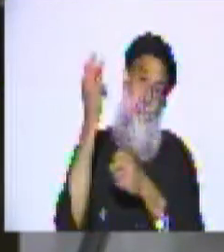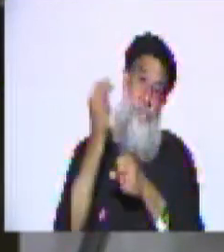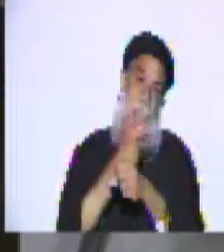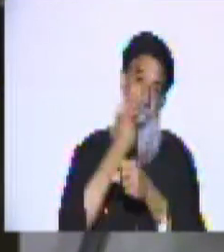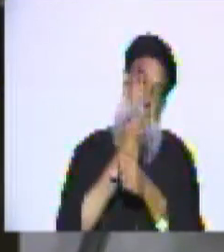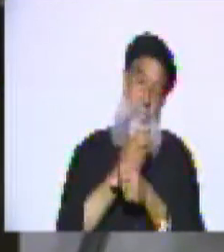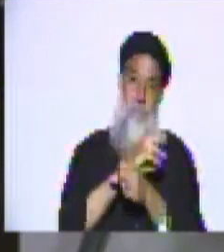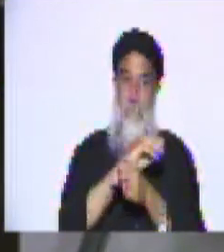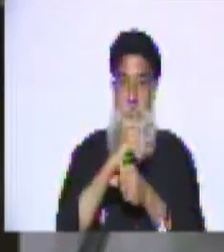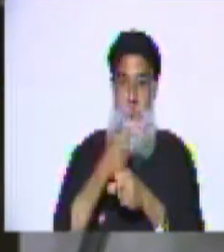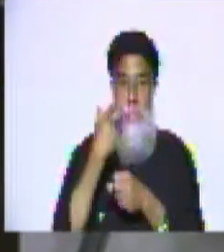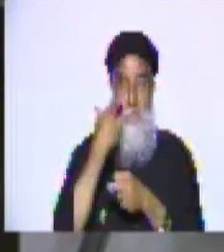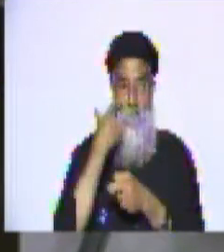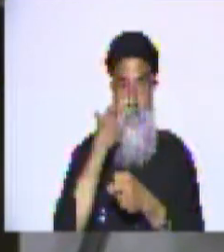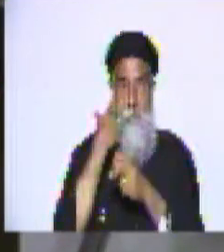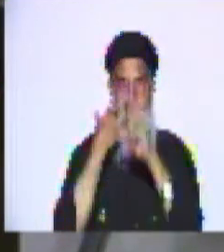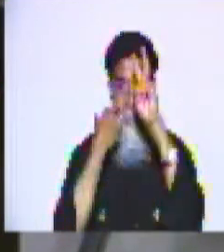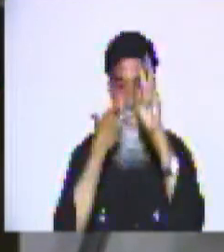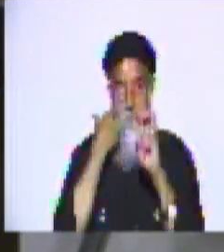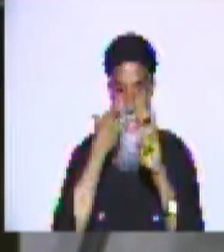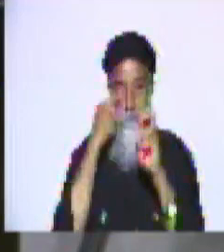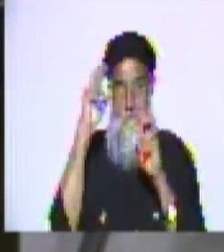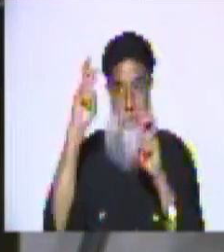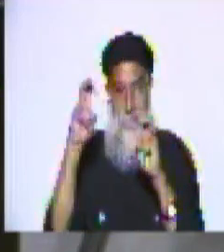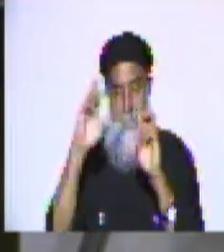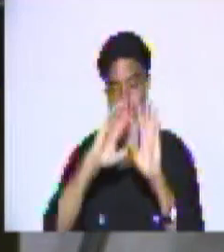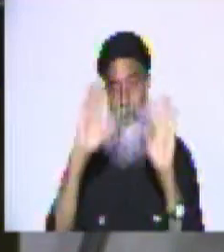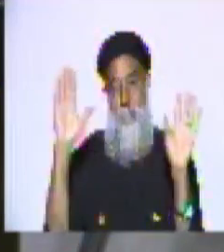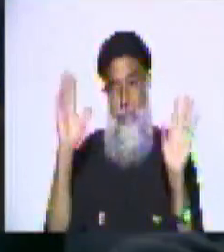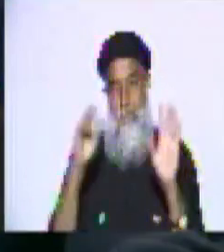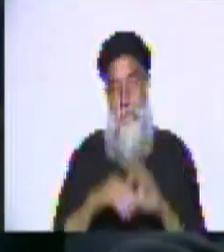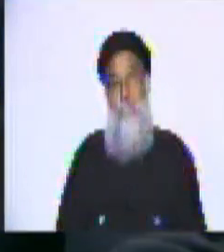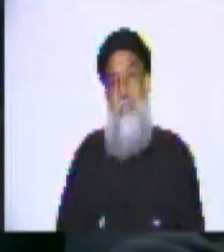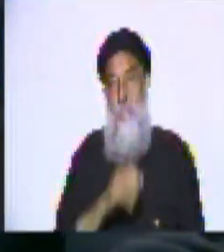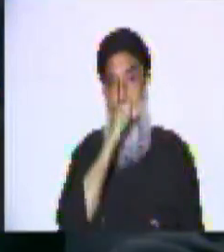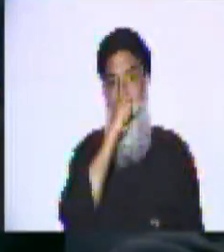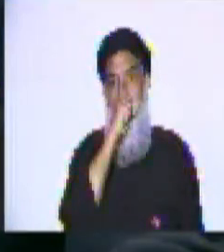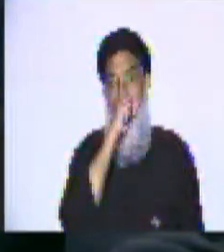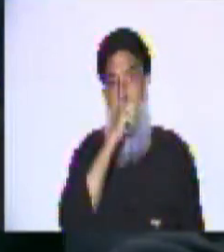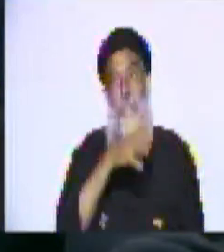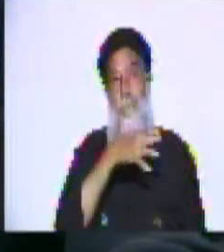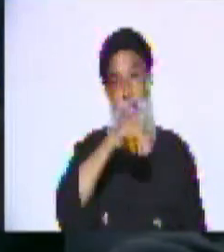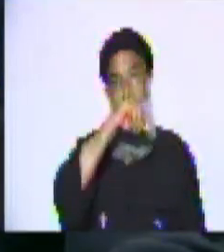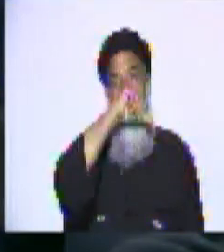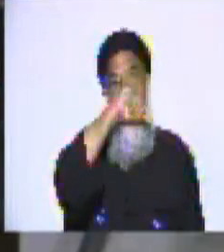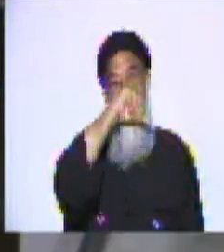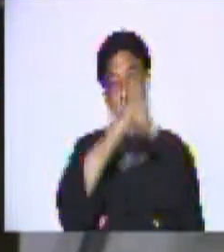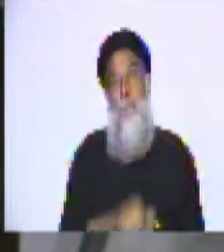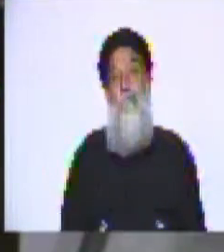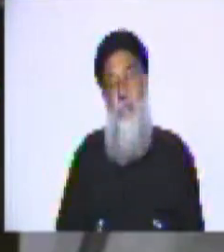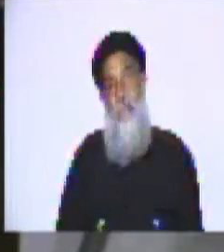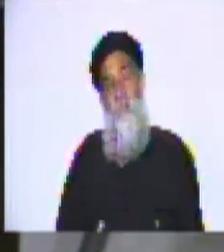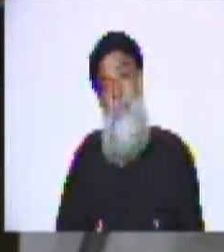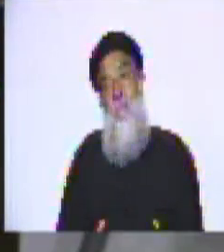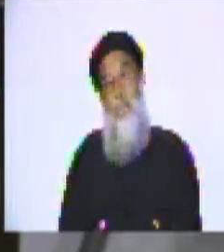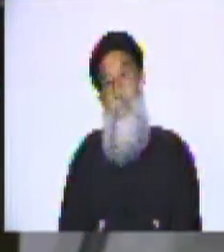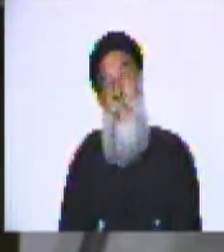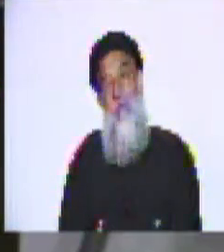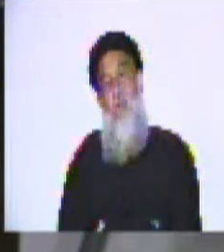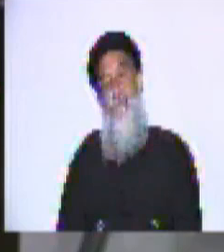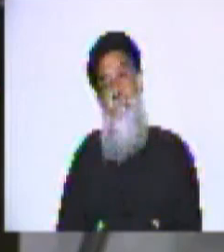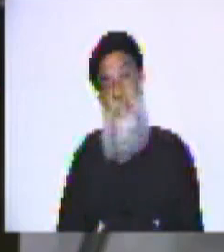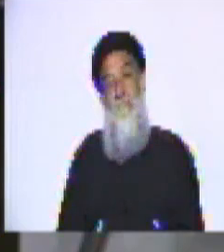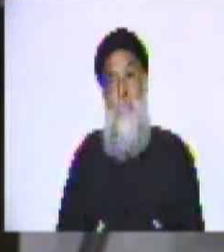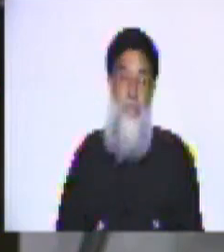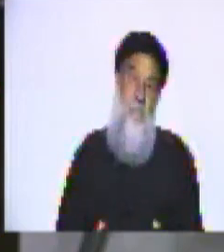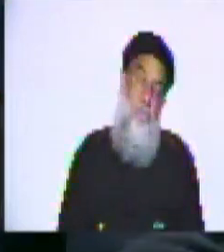غفرت، ومن أمسكتم خطايا أمسكت. ده سر الكهنوت. بالظبط. طب سيدنا، يعني